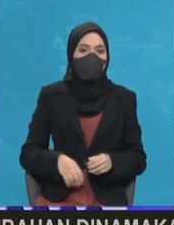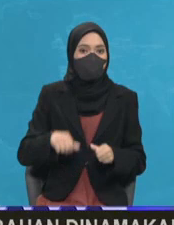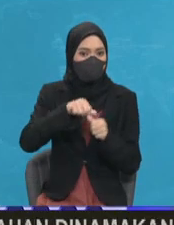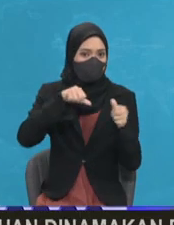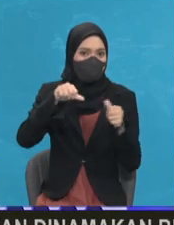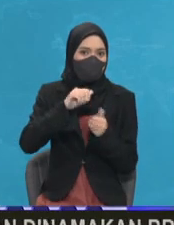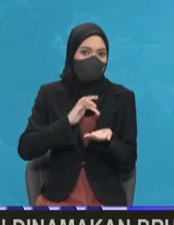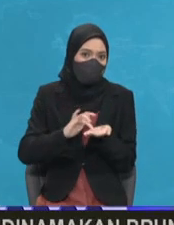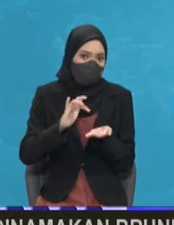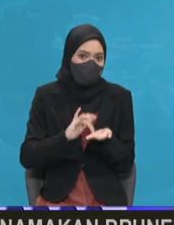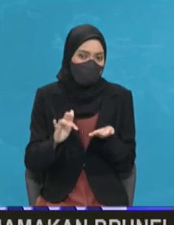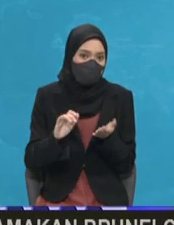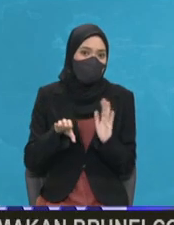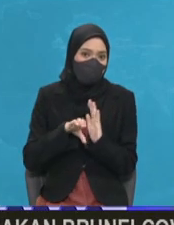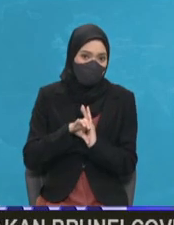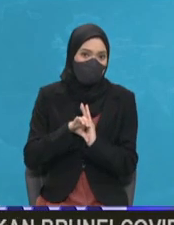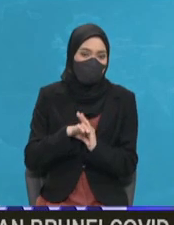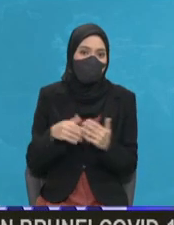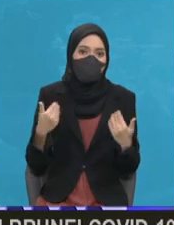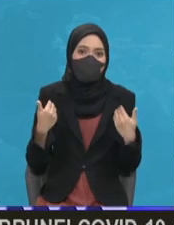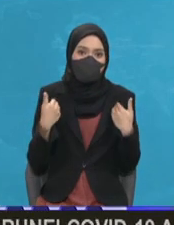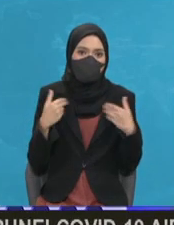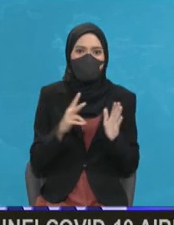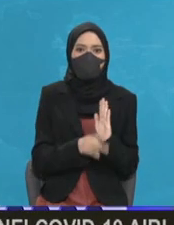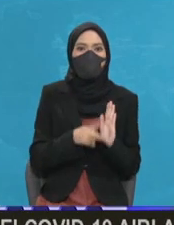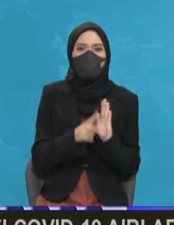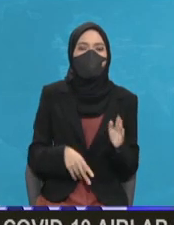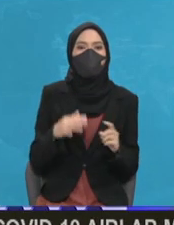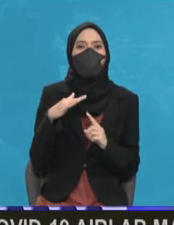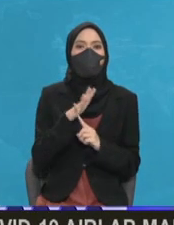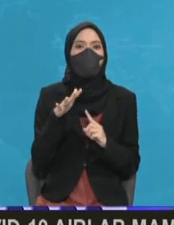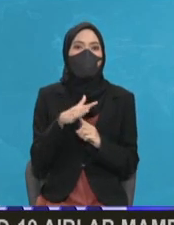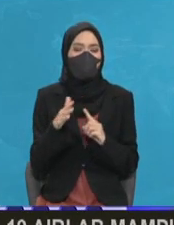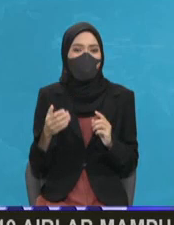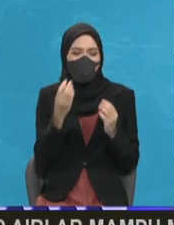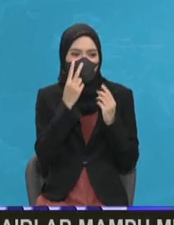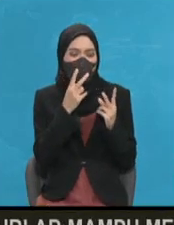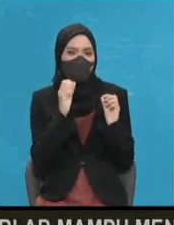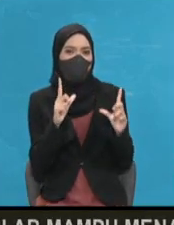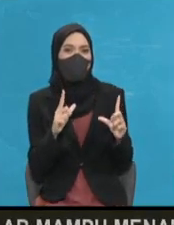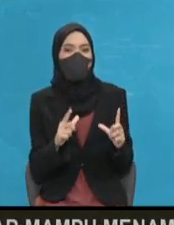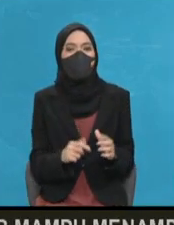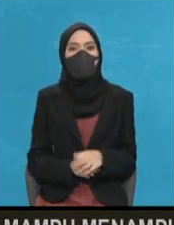Auda Boleh mengetahui pelbagai video trending yang menarik perhatian umum